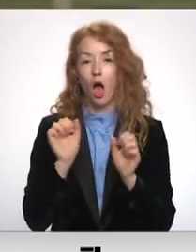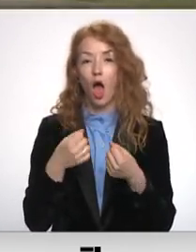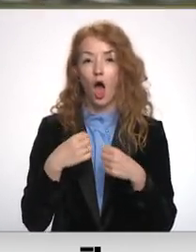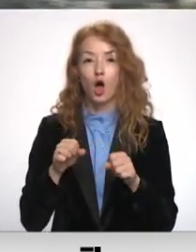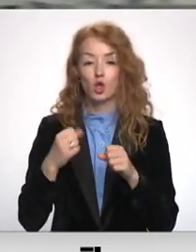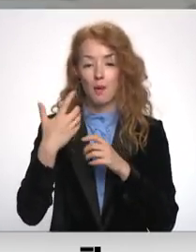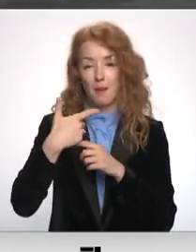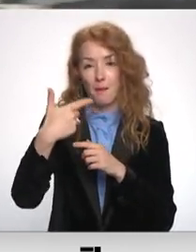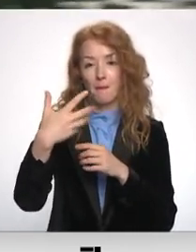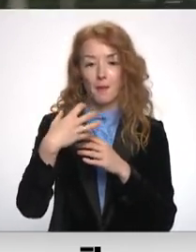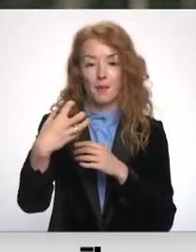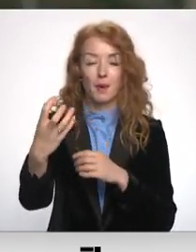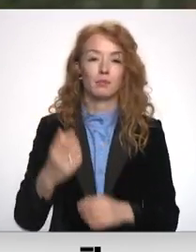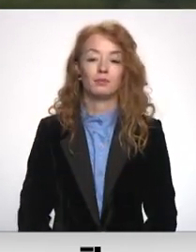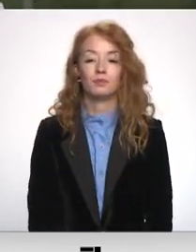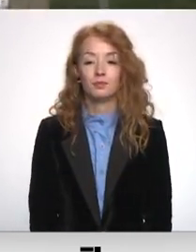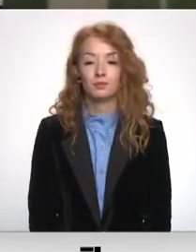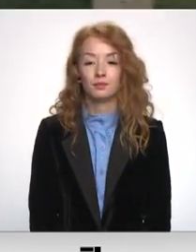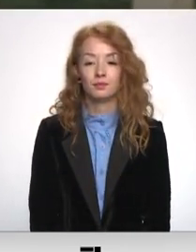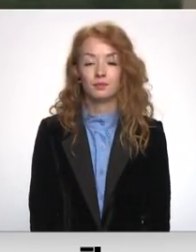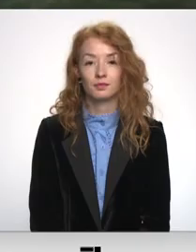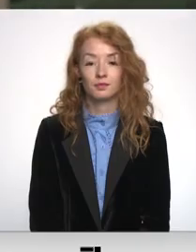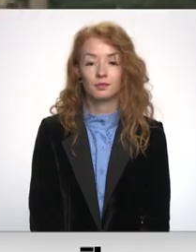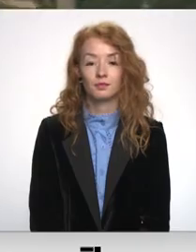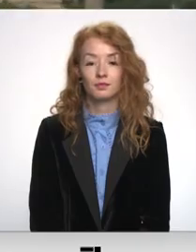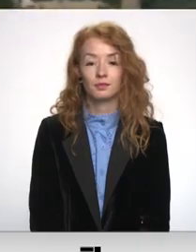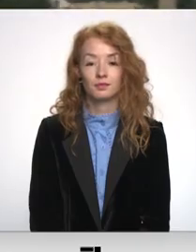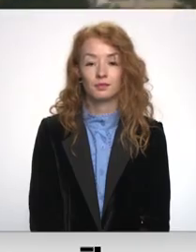Dāvids Frenerfelds, Ķirts Zvirbulis, Ivans Milovs, Latvijas televīzija.